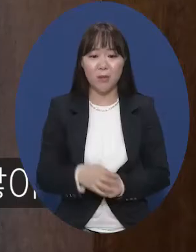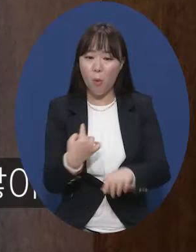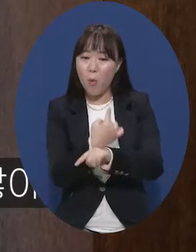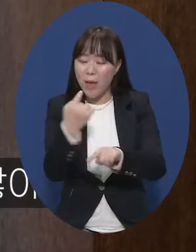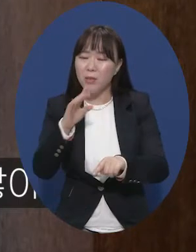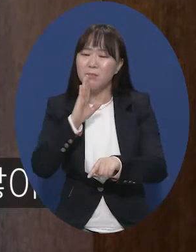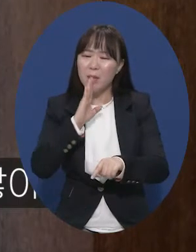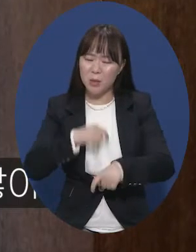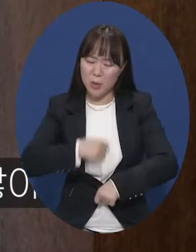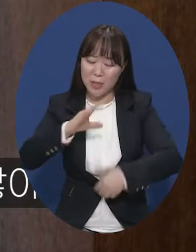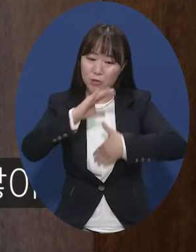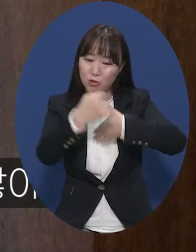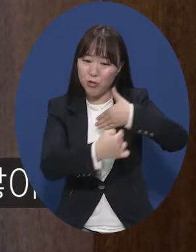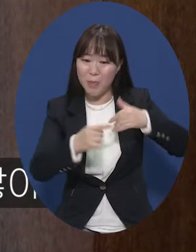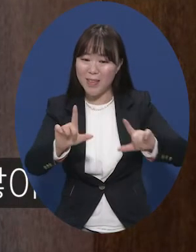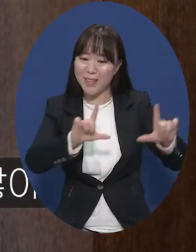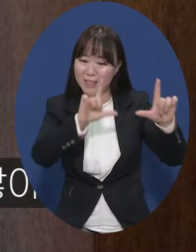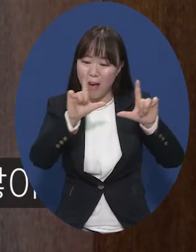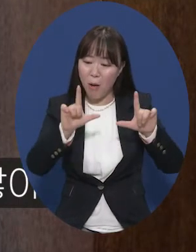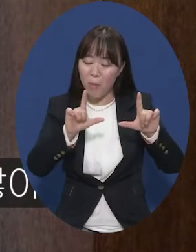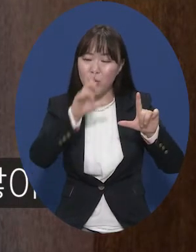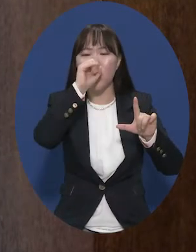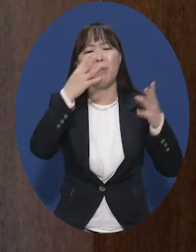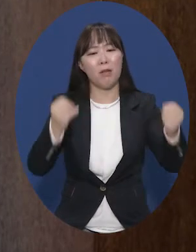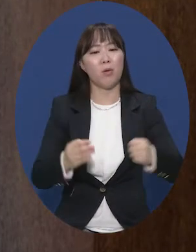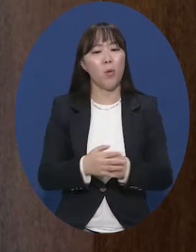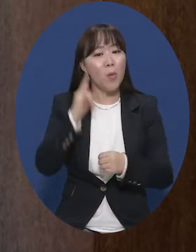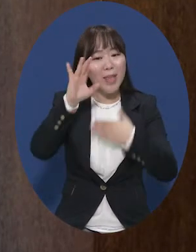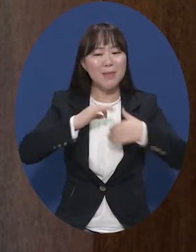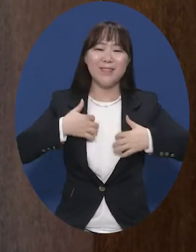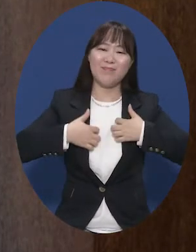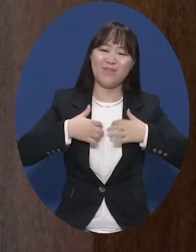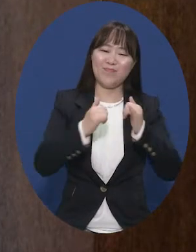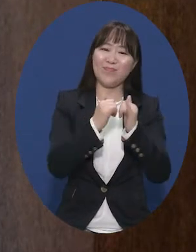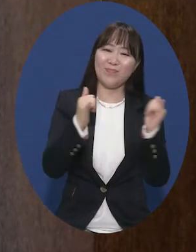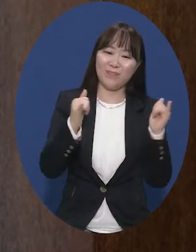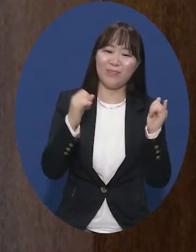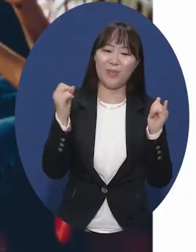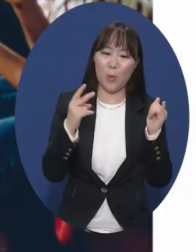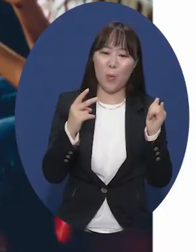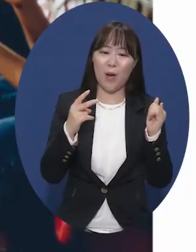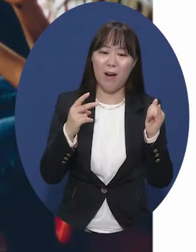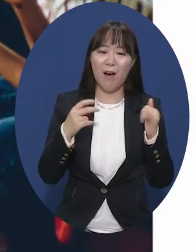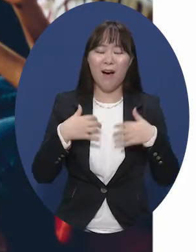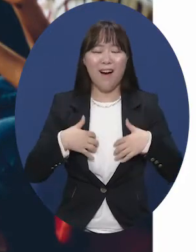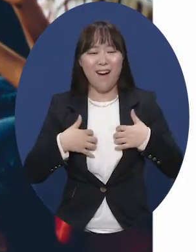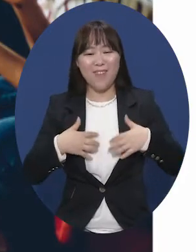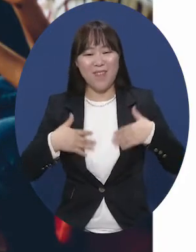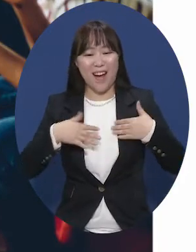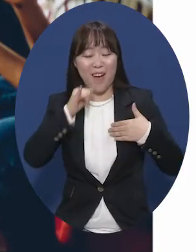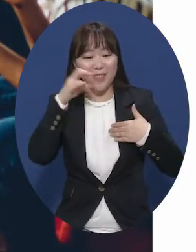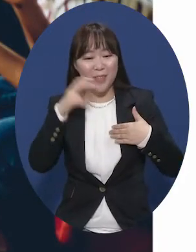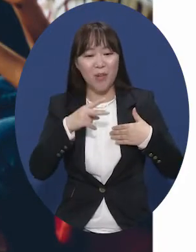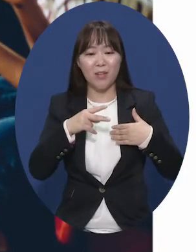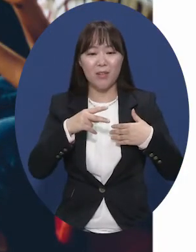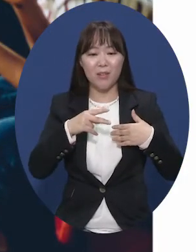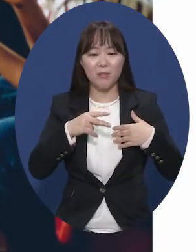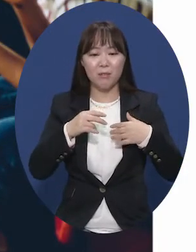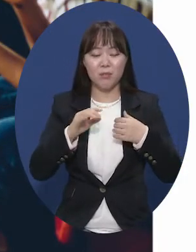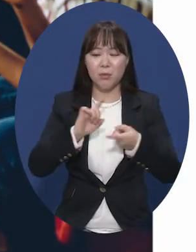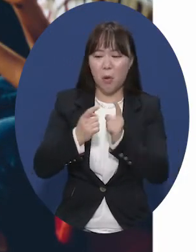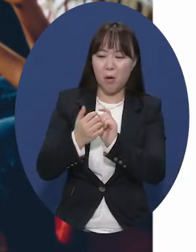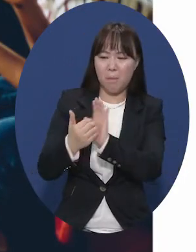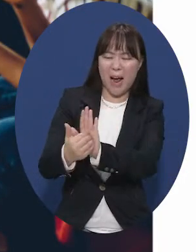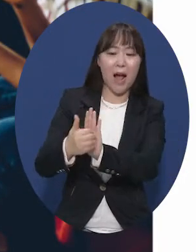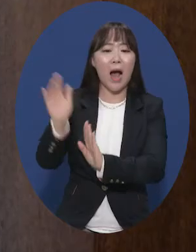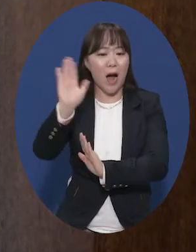하고, 그 외에는 사실은 중남미에 살면서는 이점이 더 많아요. 왜냐면은 즐거운 사람들이고, 또 늘 흥이 있는 사람들이고, 또 경계를